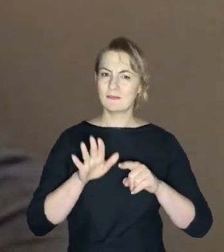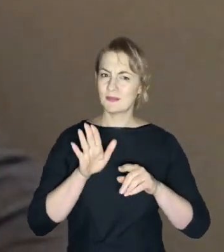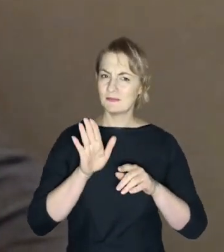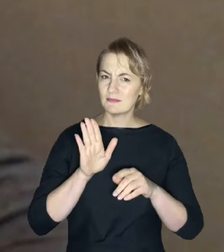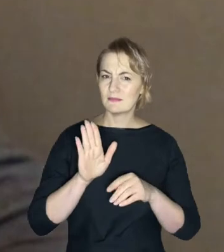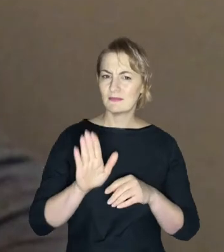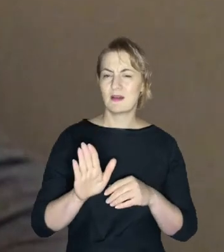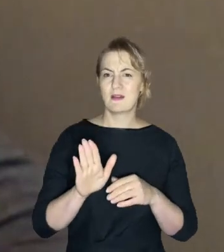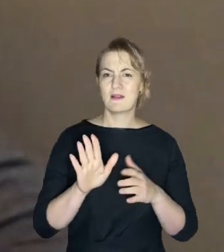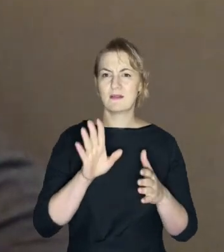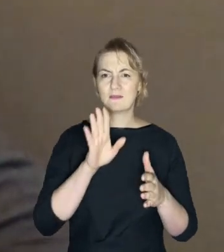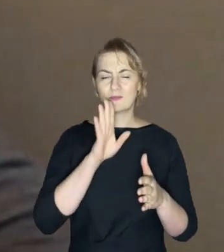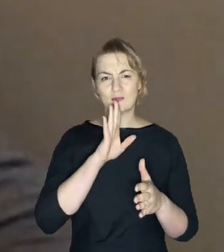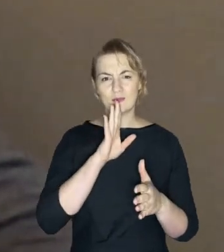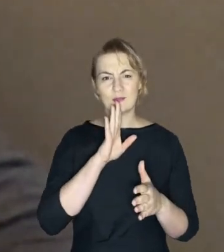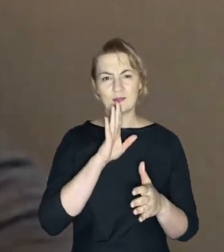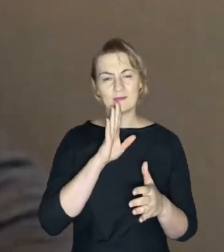że